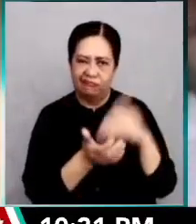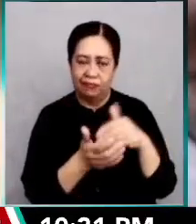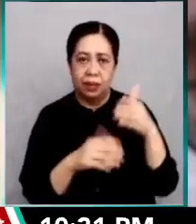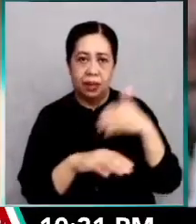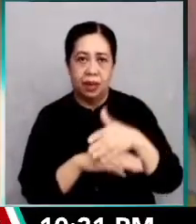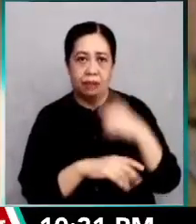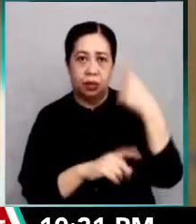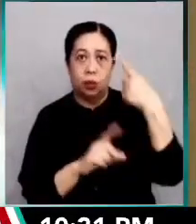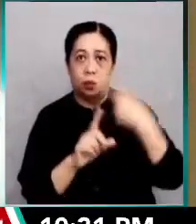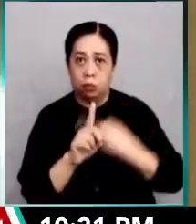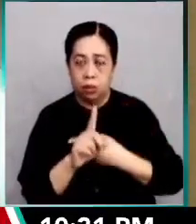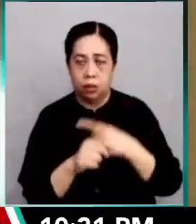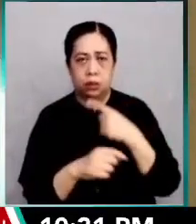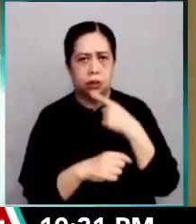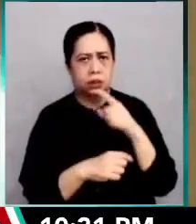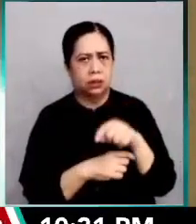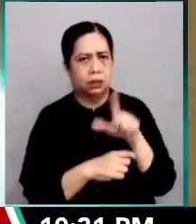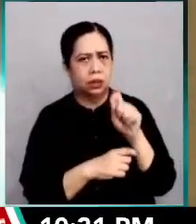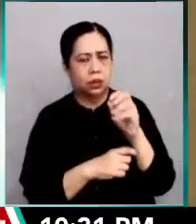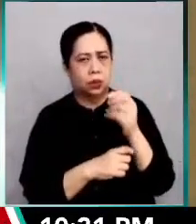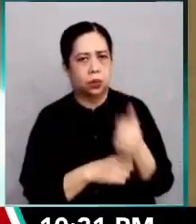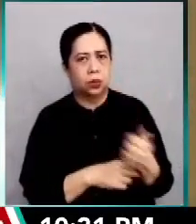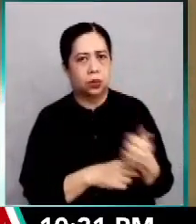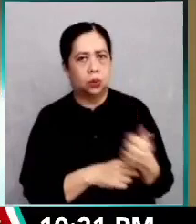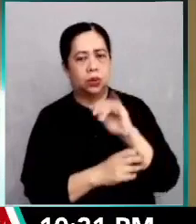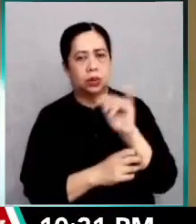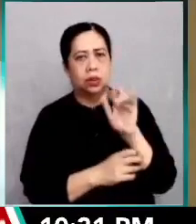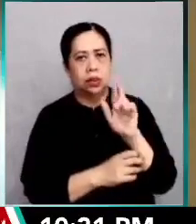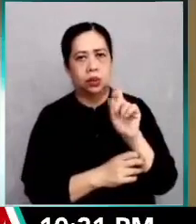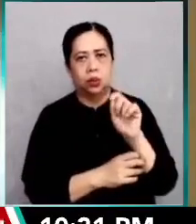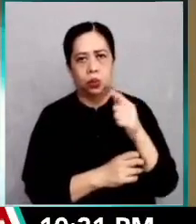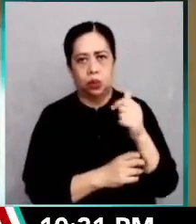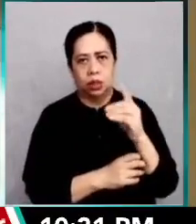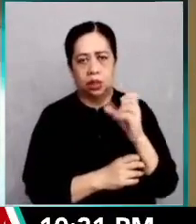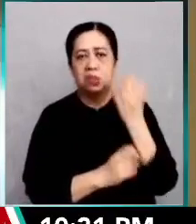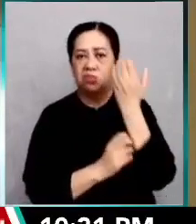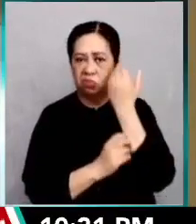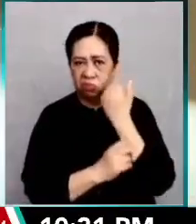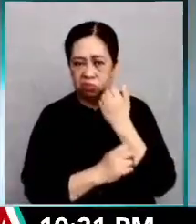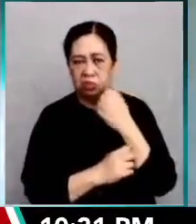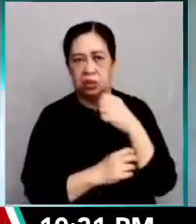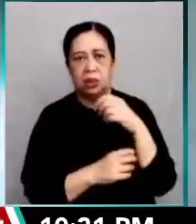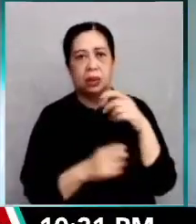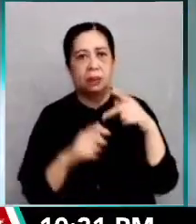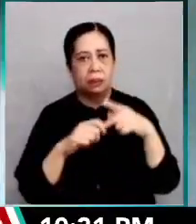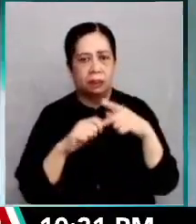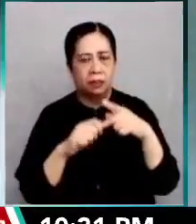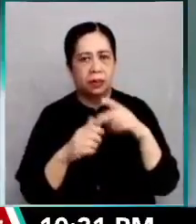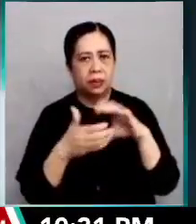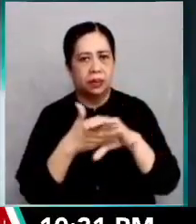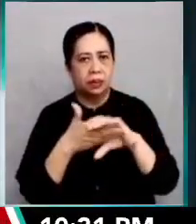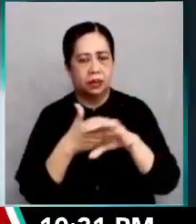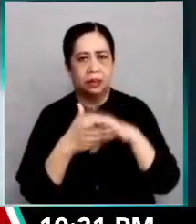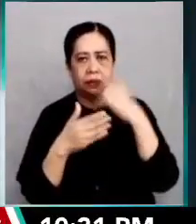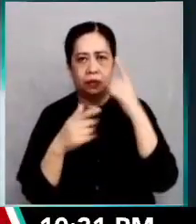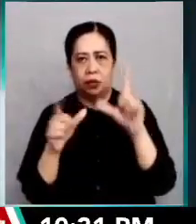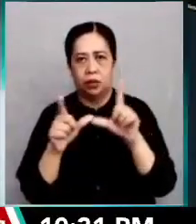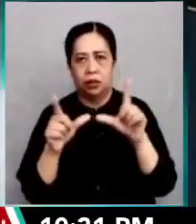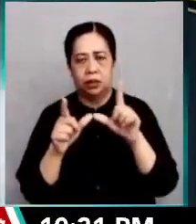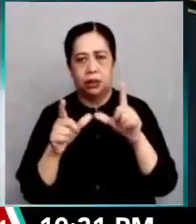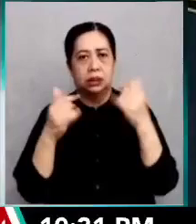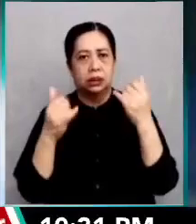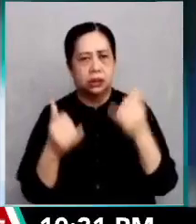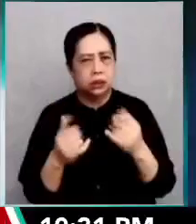buwan. Sabi ni LTO Chief J.R. Tugade, kulang na ang PVC cards para sa mga lisensya na ngayon nasa